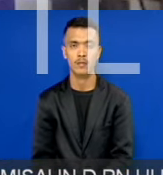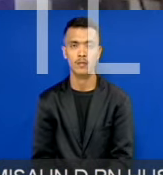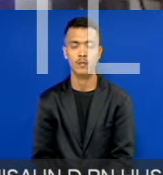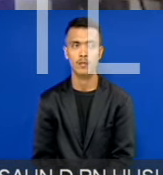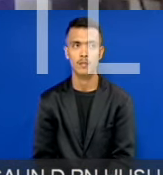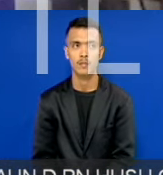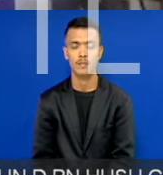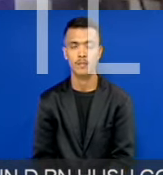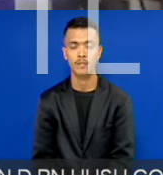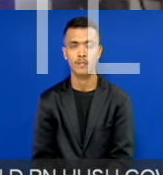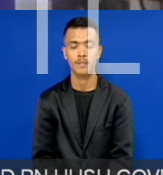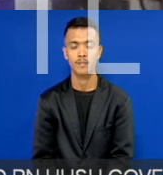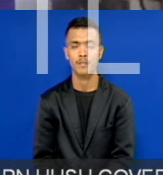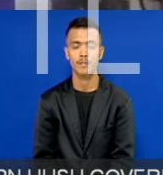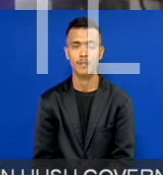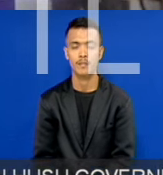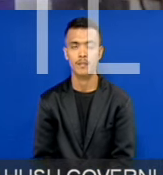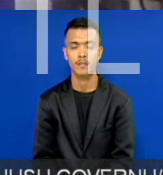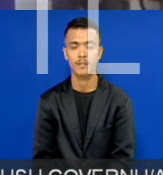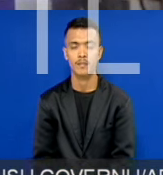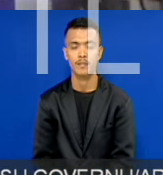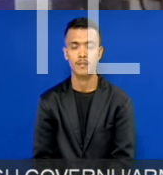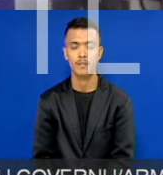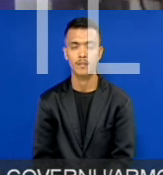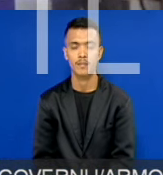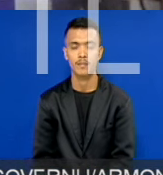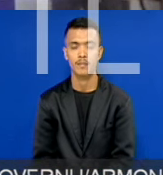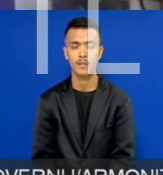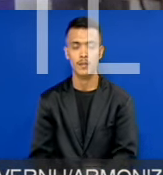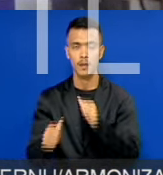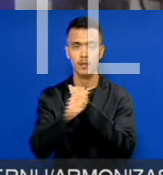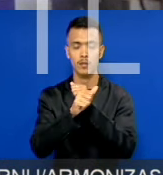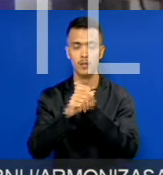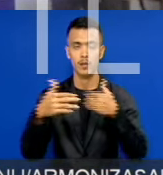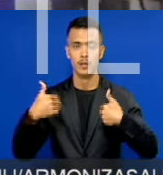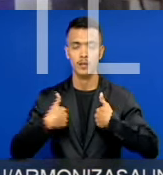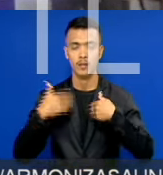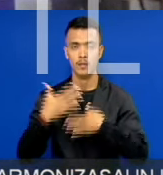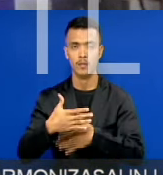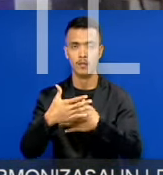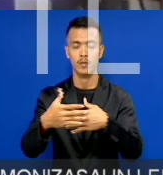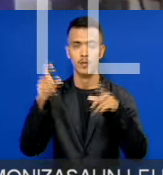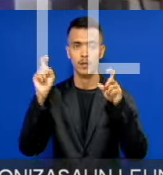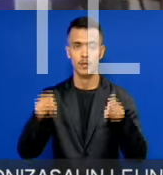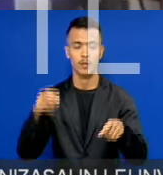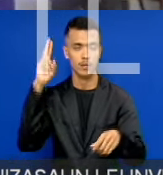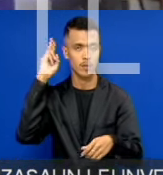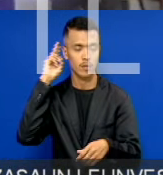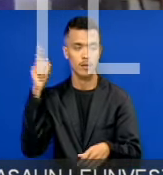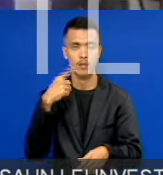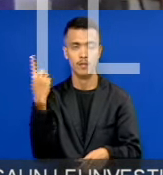WhatsApp kita kasih informasi nak kata balik tentang mah. Asun tuh nih yang proses ini alara kita tengok fano nak kata sih ral lihat sih